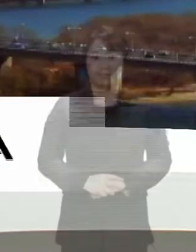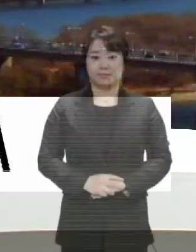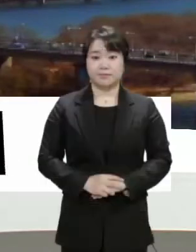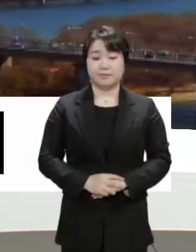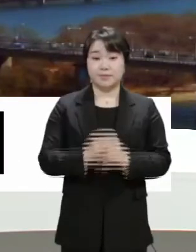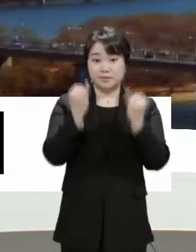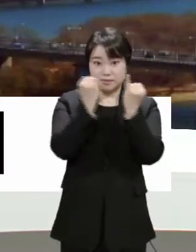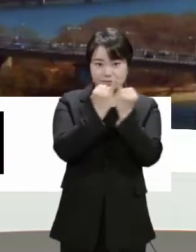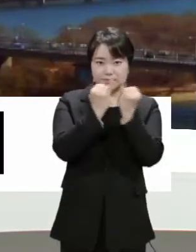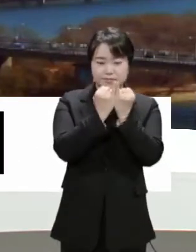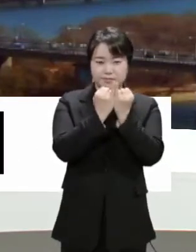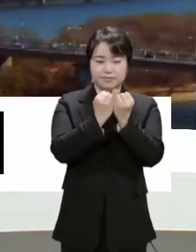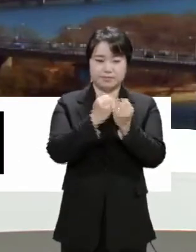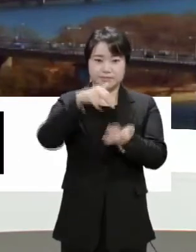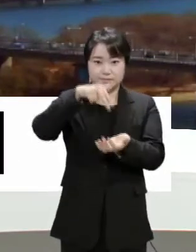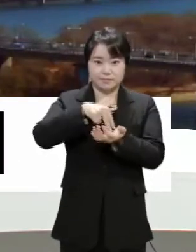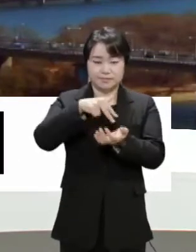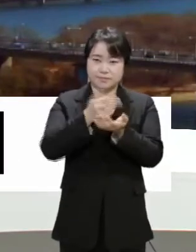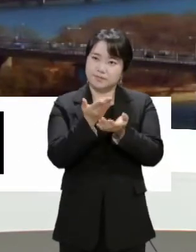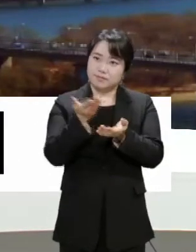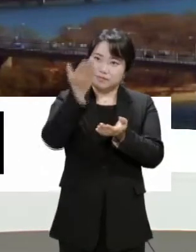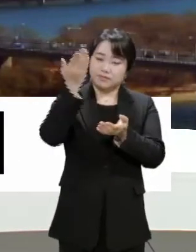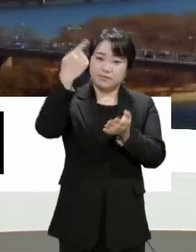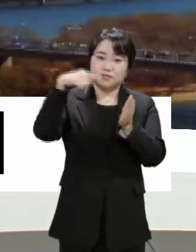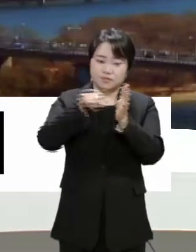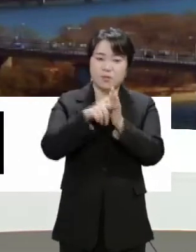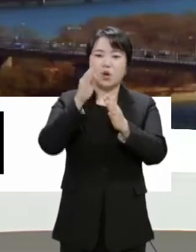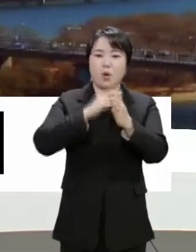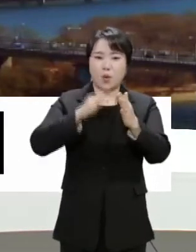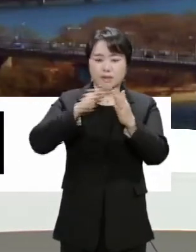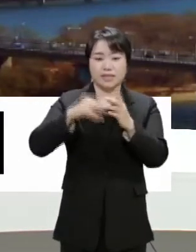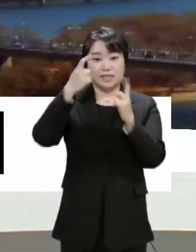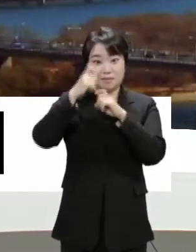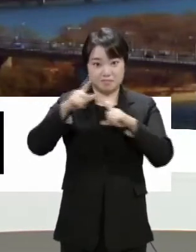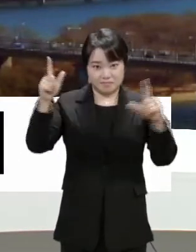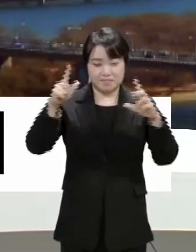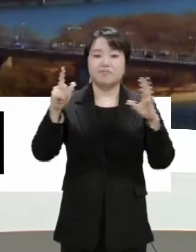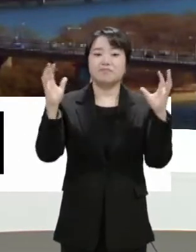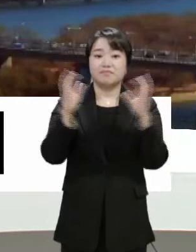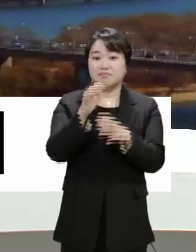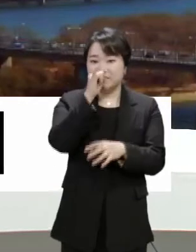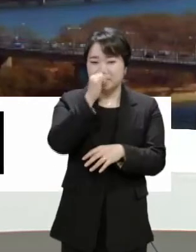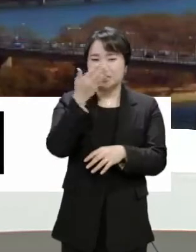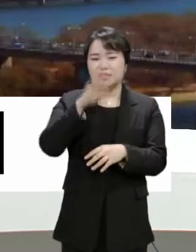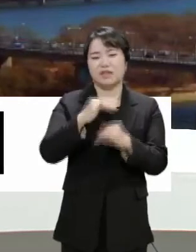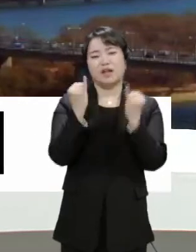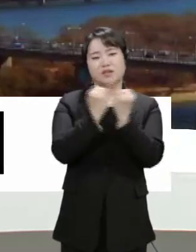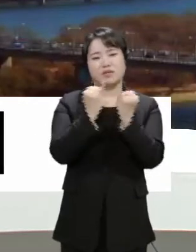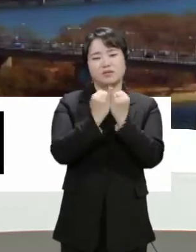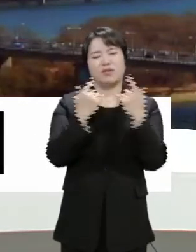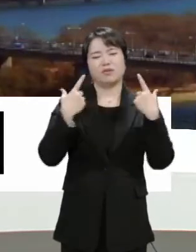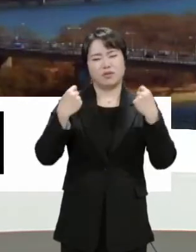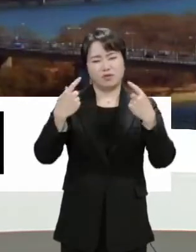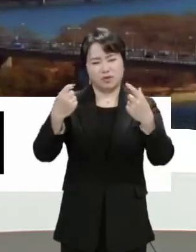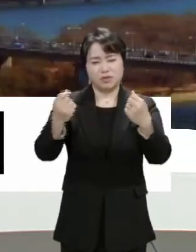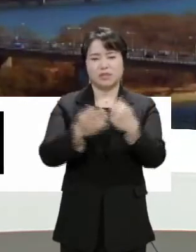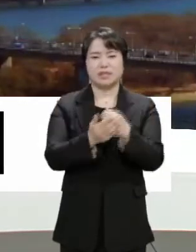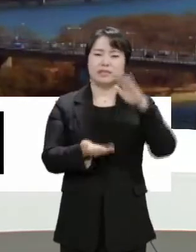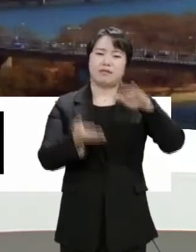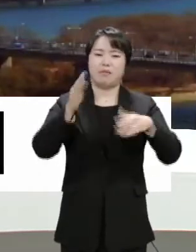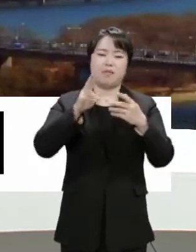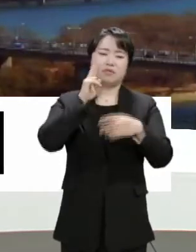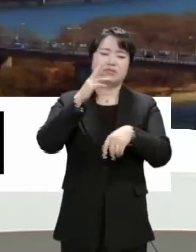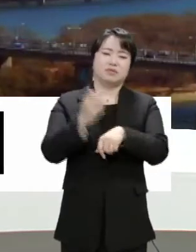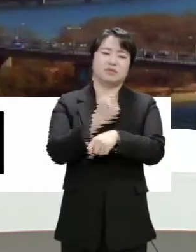네, 여성의 지위를 향상하기 위해 공식 기념일까지 지정하고 있지만 여성들은 여전히 우리 사회 성차별이 심하다고